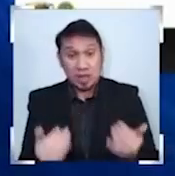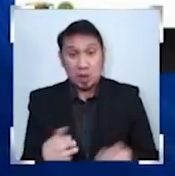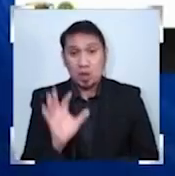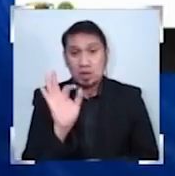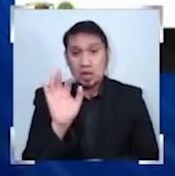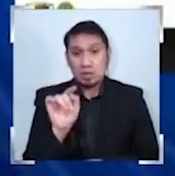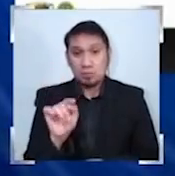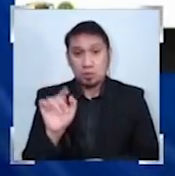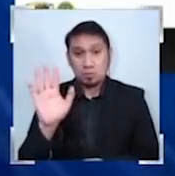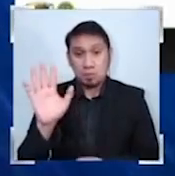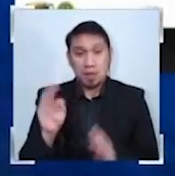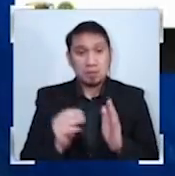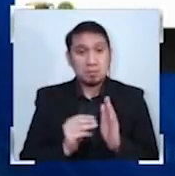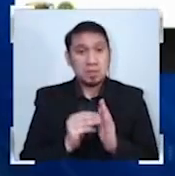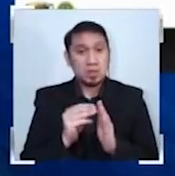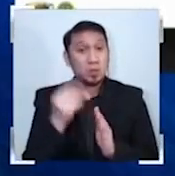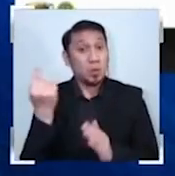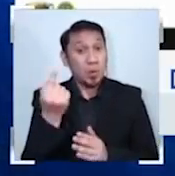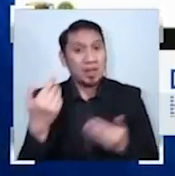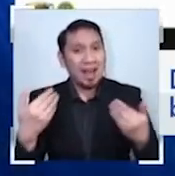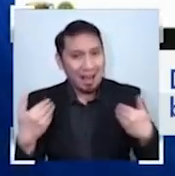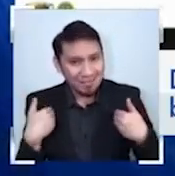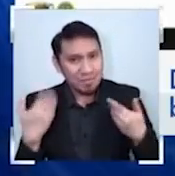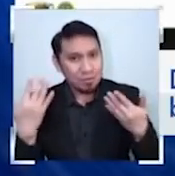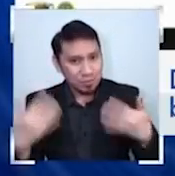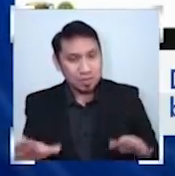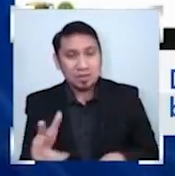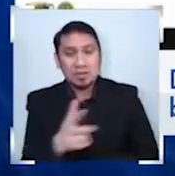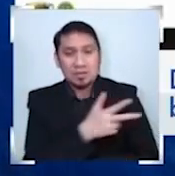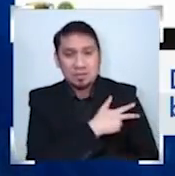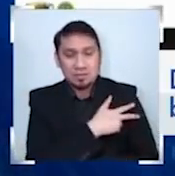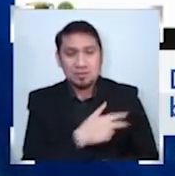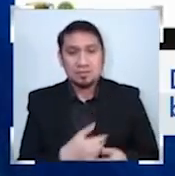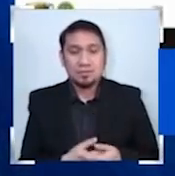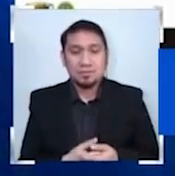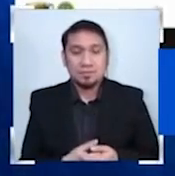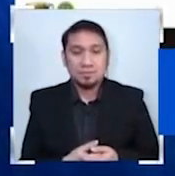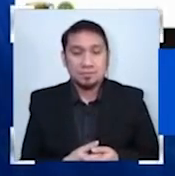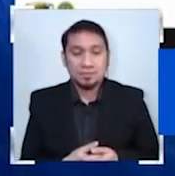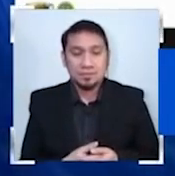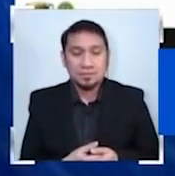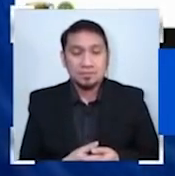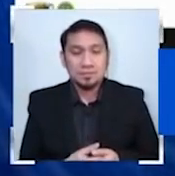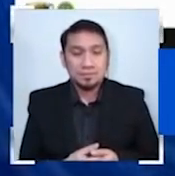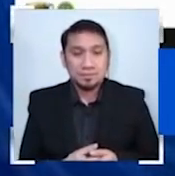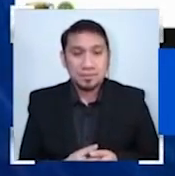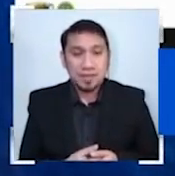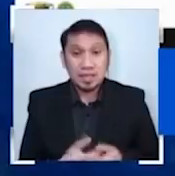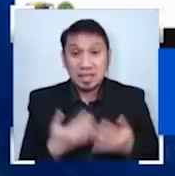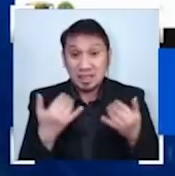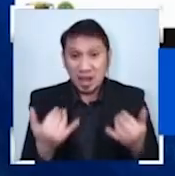the urgency to be vaccinated that is not translated, no?